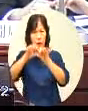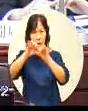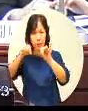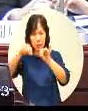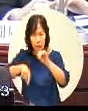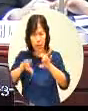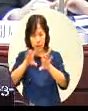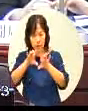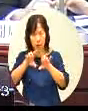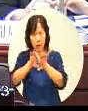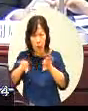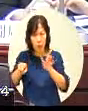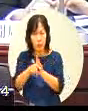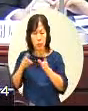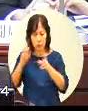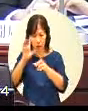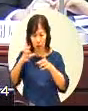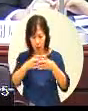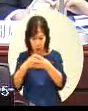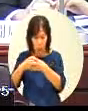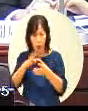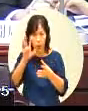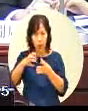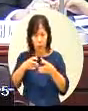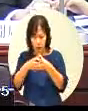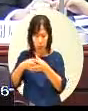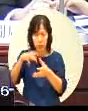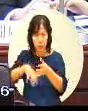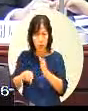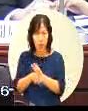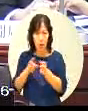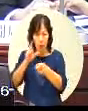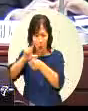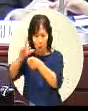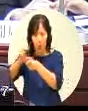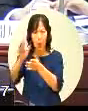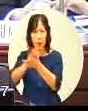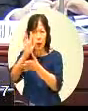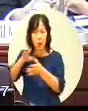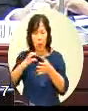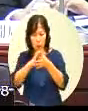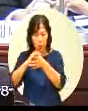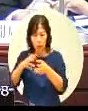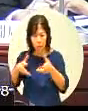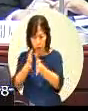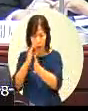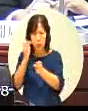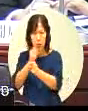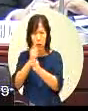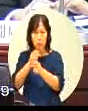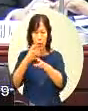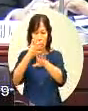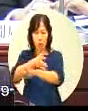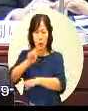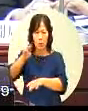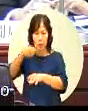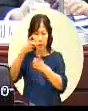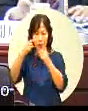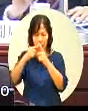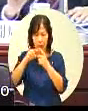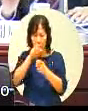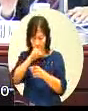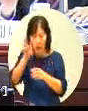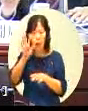地下管线的小有一个群组，这个群组一出去，相关的同仁超过100人会看